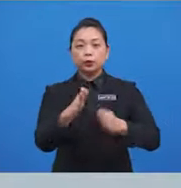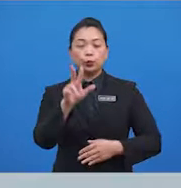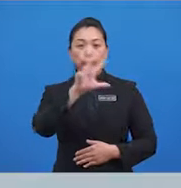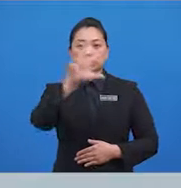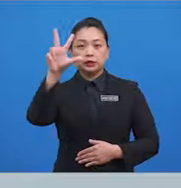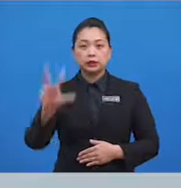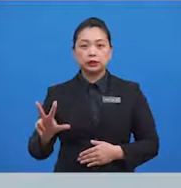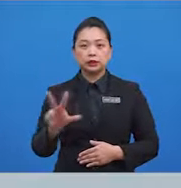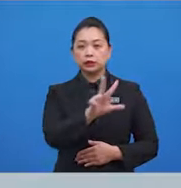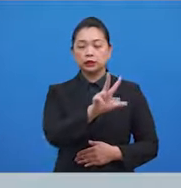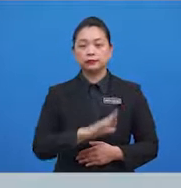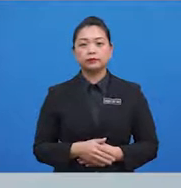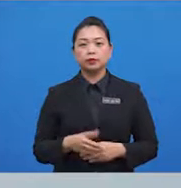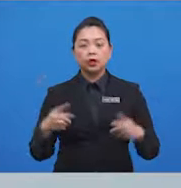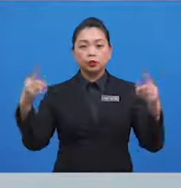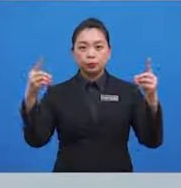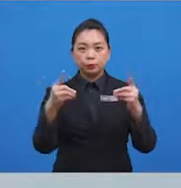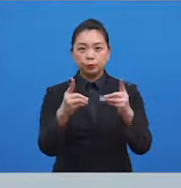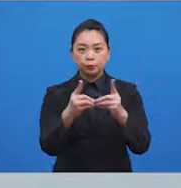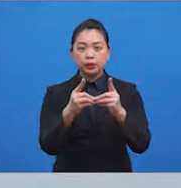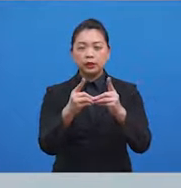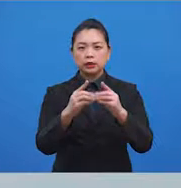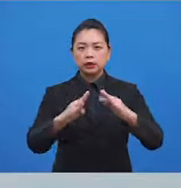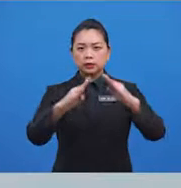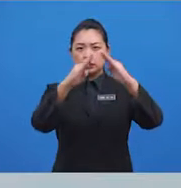segitiga yang bertemu di puncak